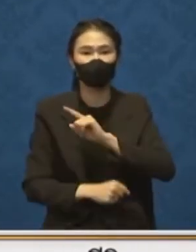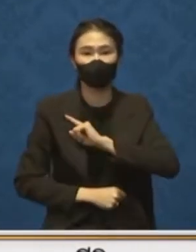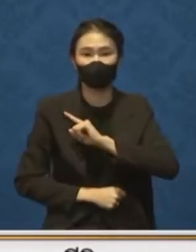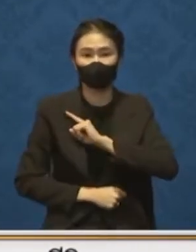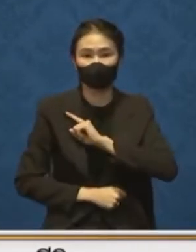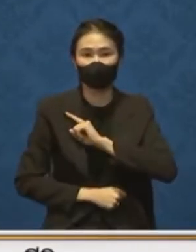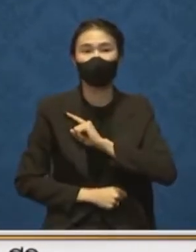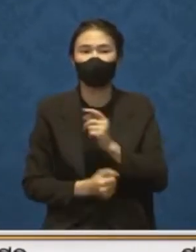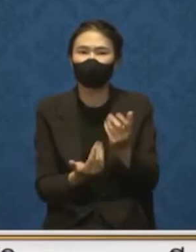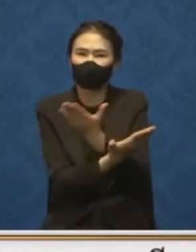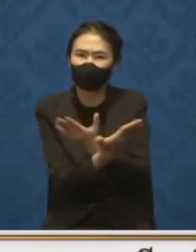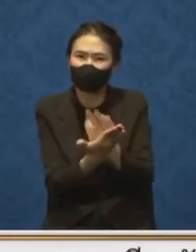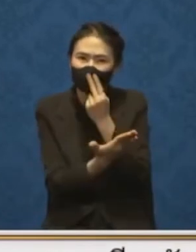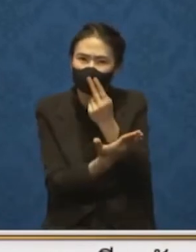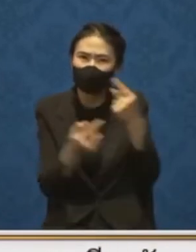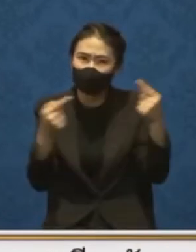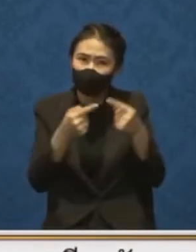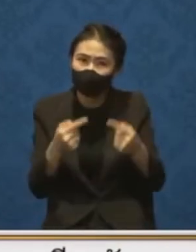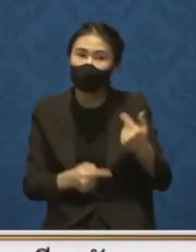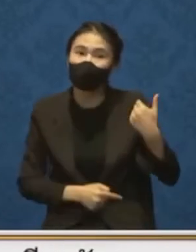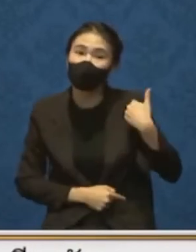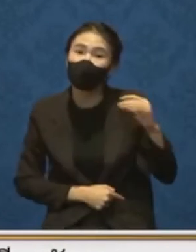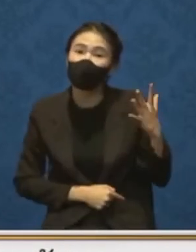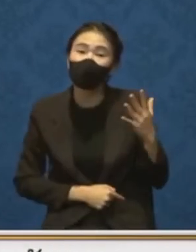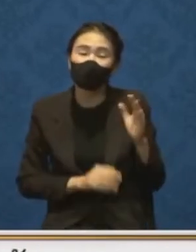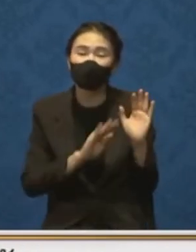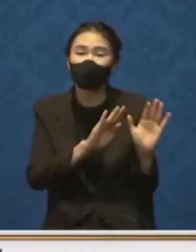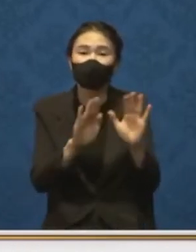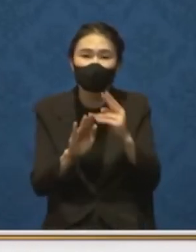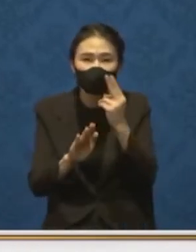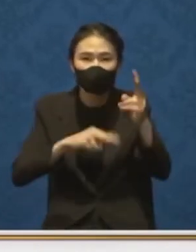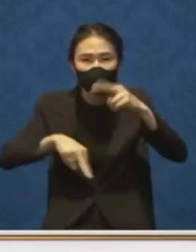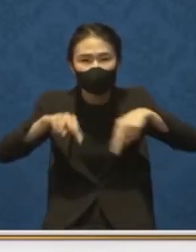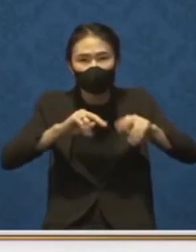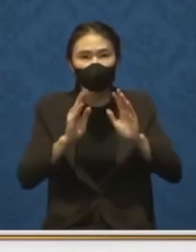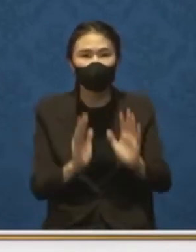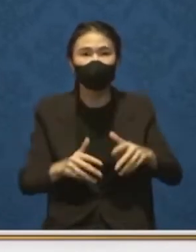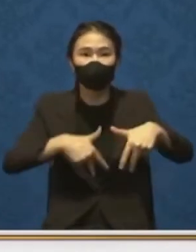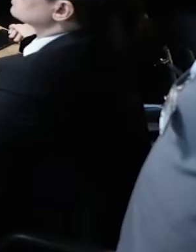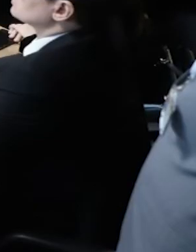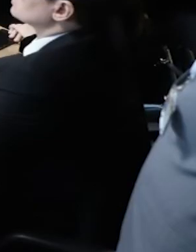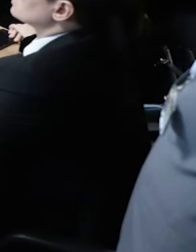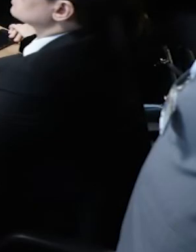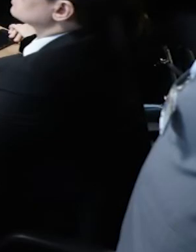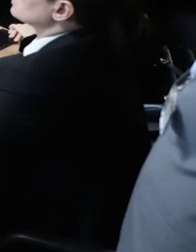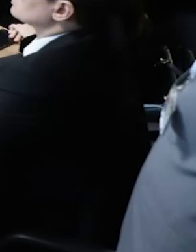จารณาดูว่าเหมาะสมประการใดนะครับก็จัดดูแลพี่น้องประชาชนเราด้วยครับ